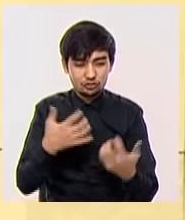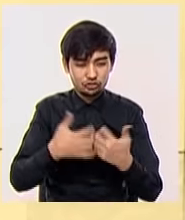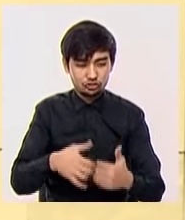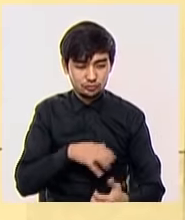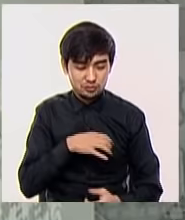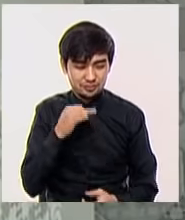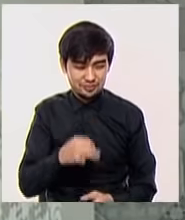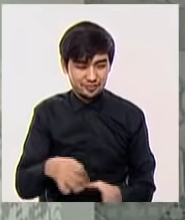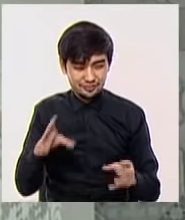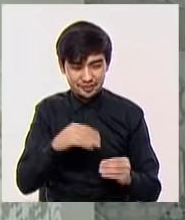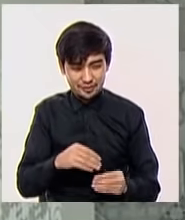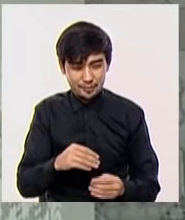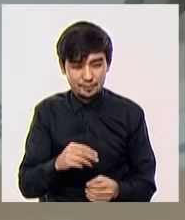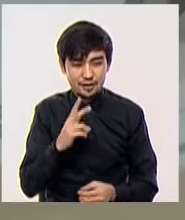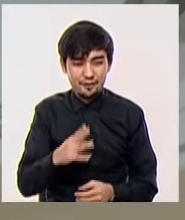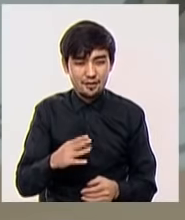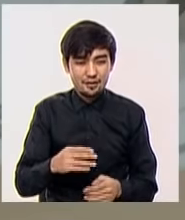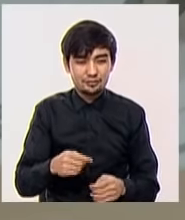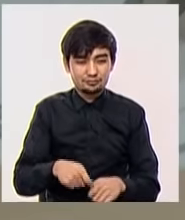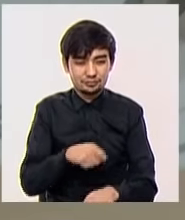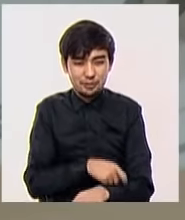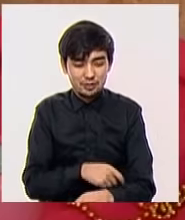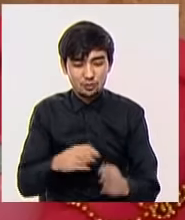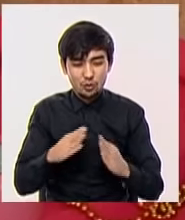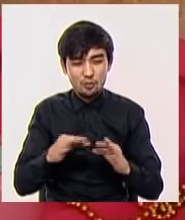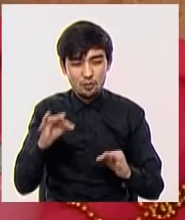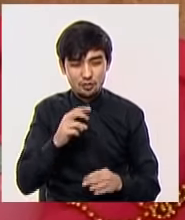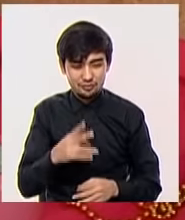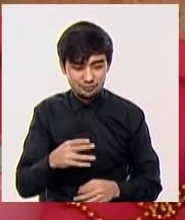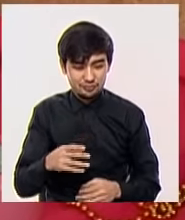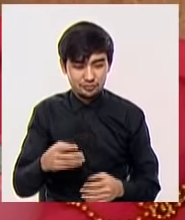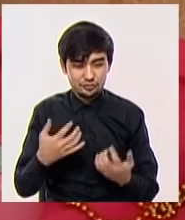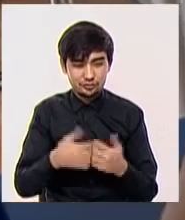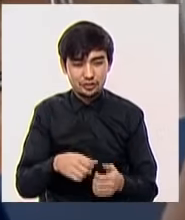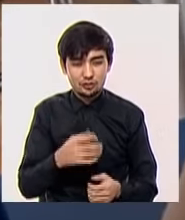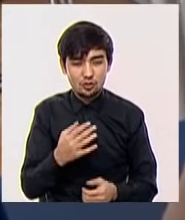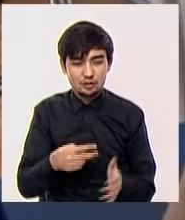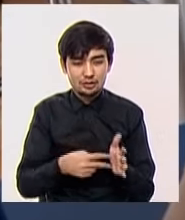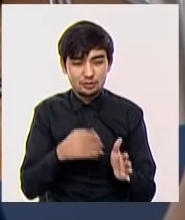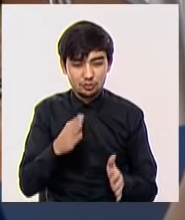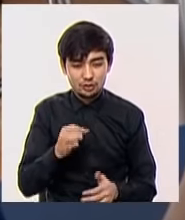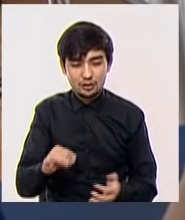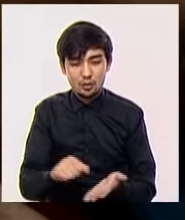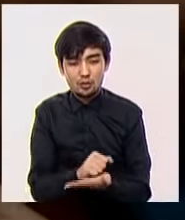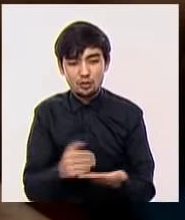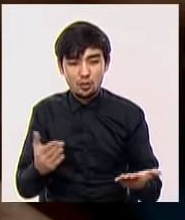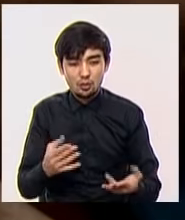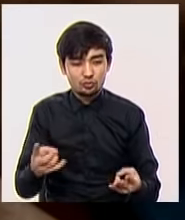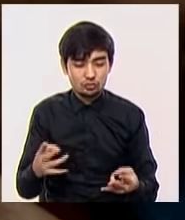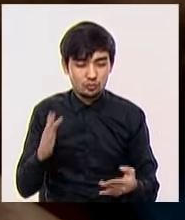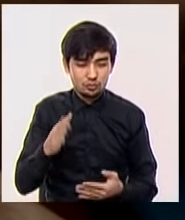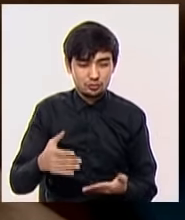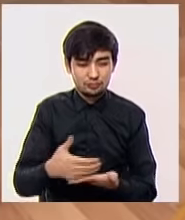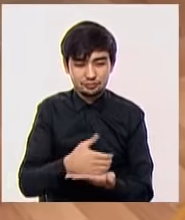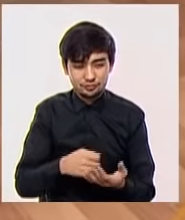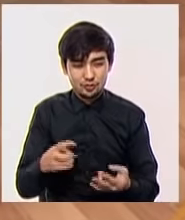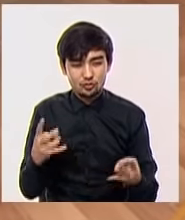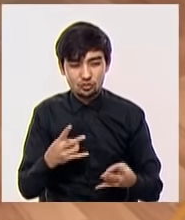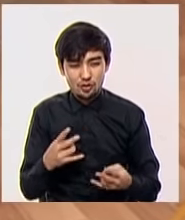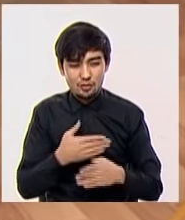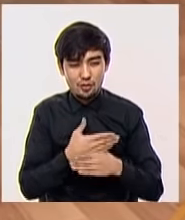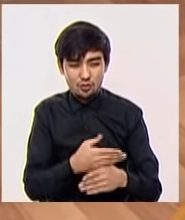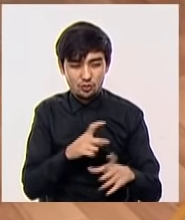стоимость аренды жилья при субсидирование государством на 40 тысяч и живем какие документы должны предоставить нуждающиеся в поддержке